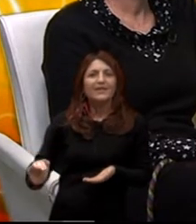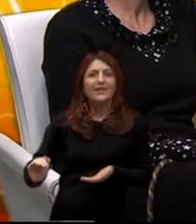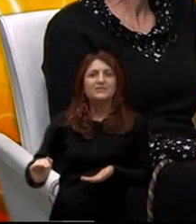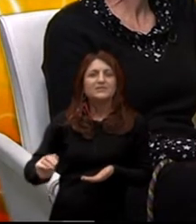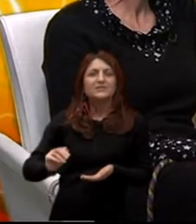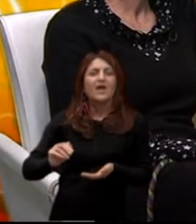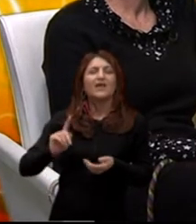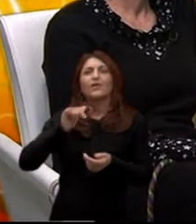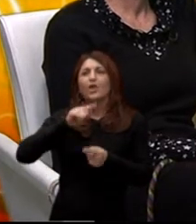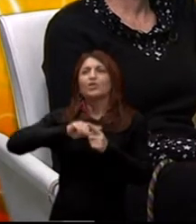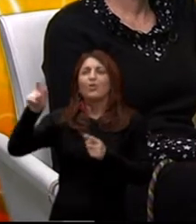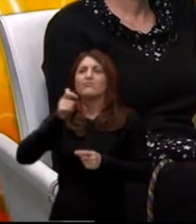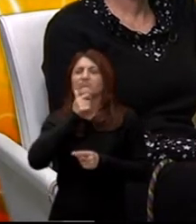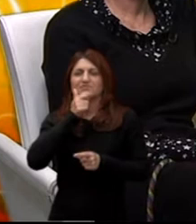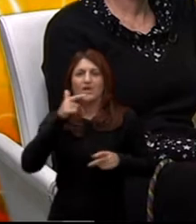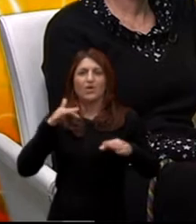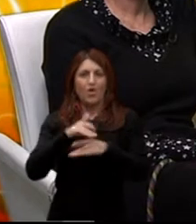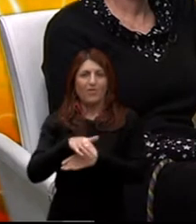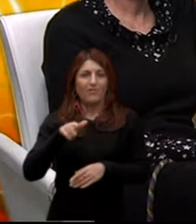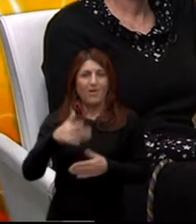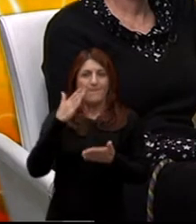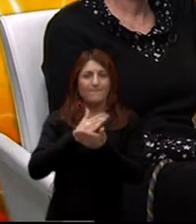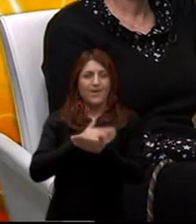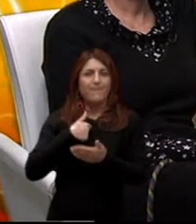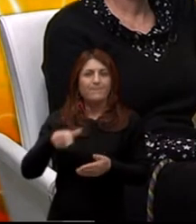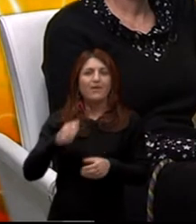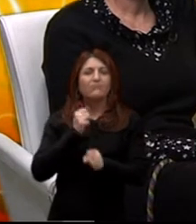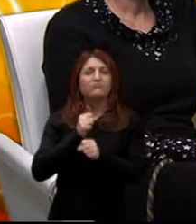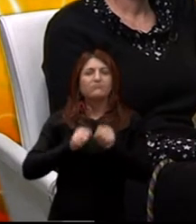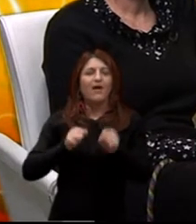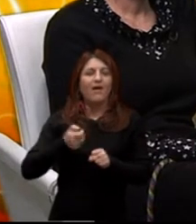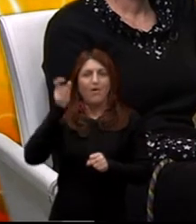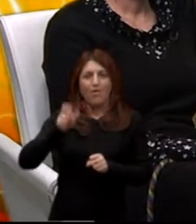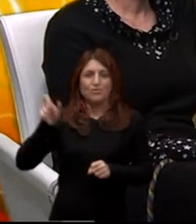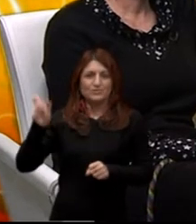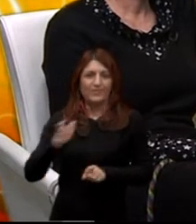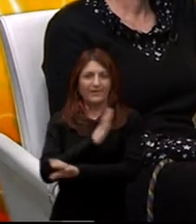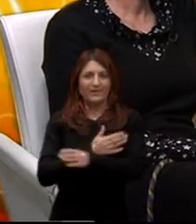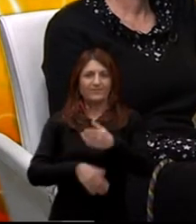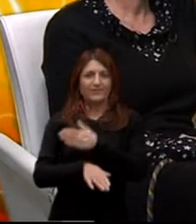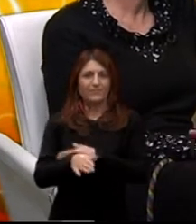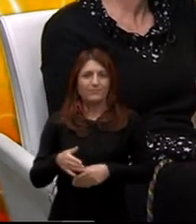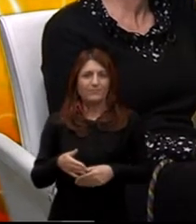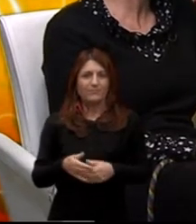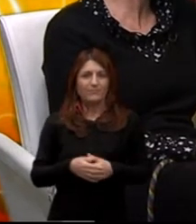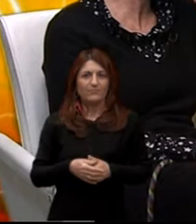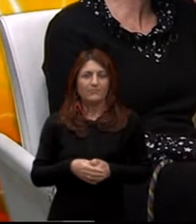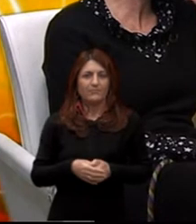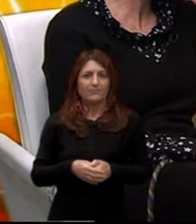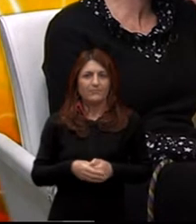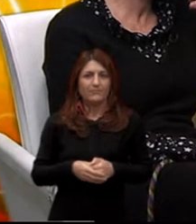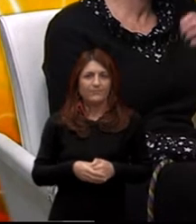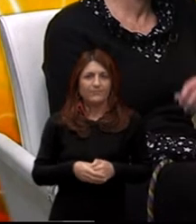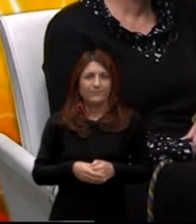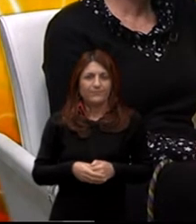duboke starosti. I u svim programima zapravo se mi bavimo osobama s invaliditetom. Možda da ispričam, znači, to